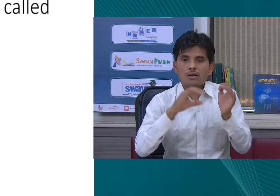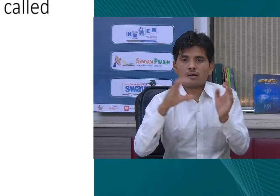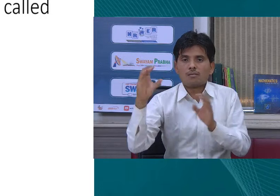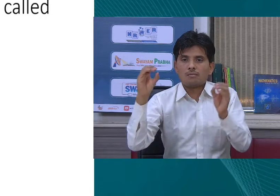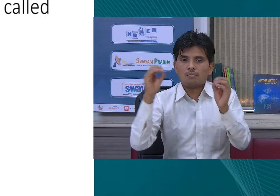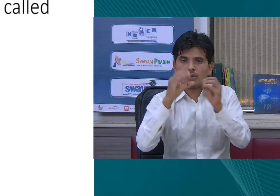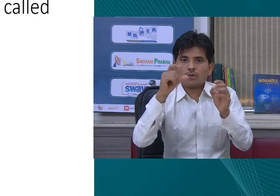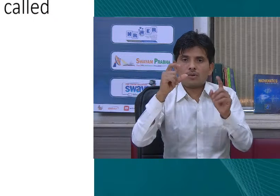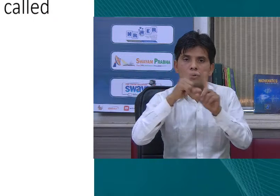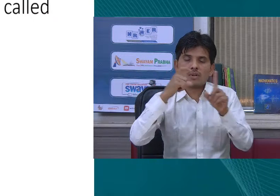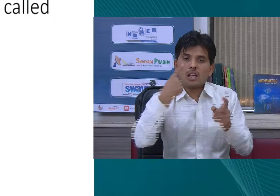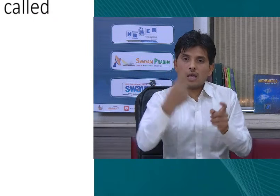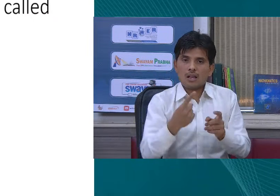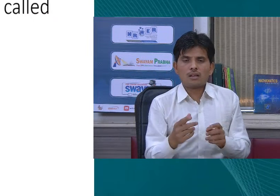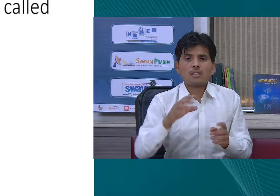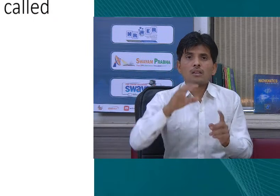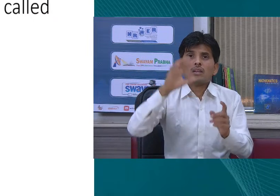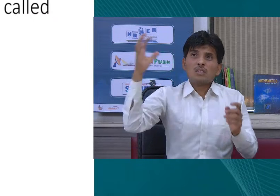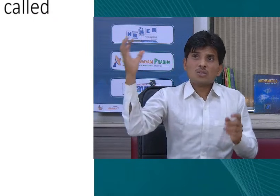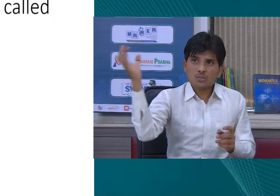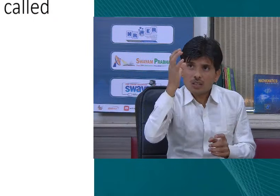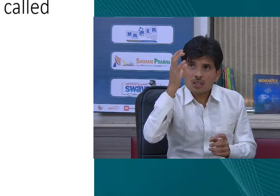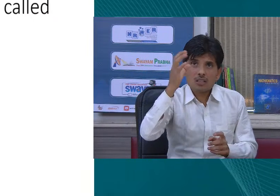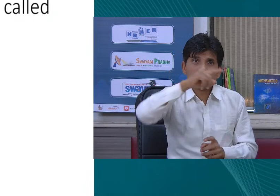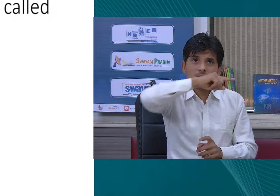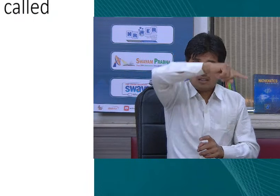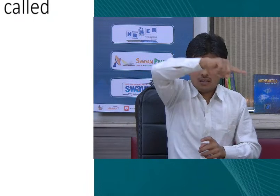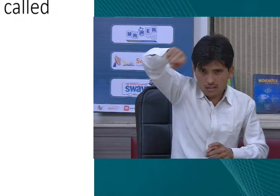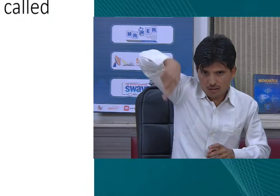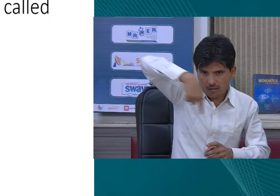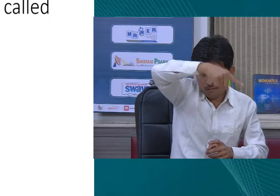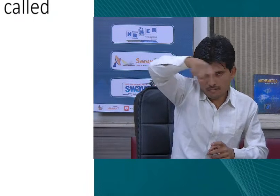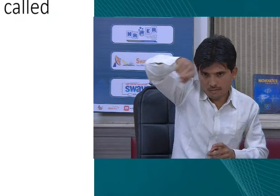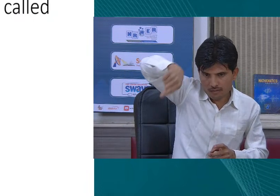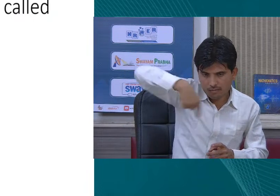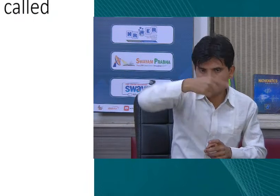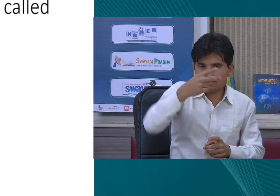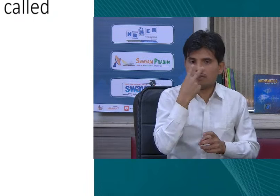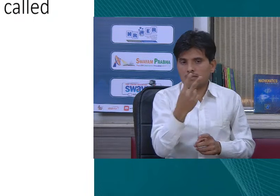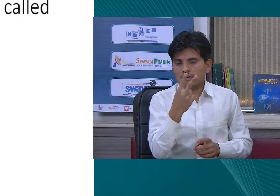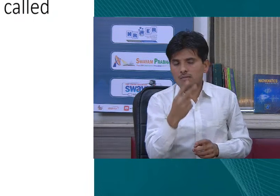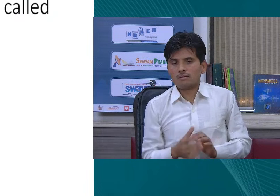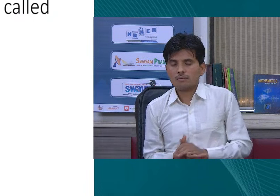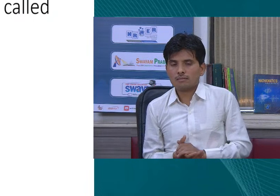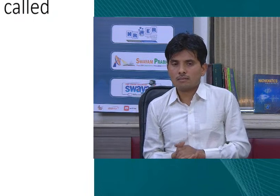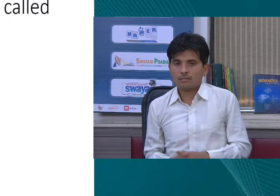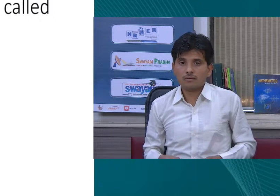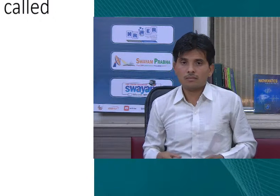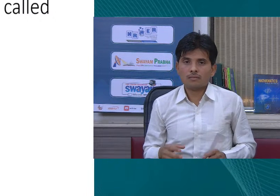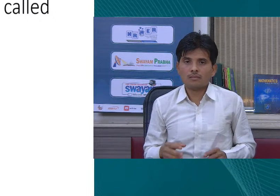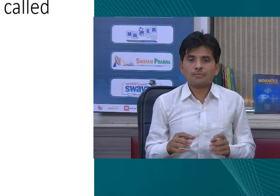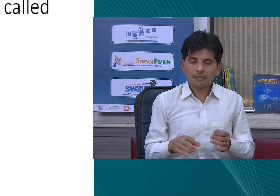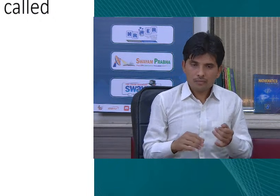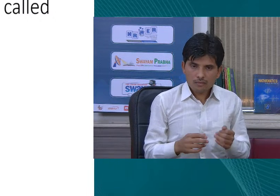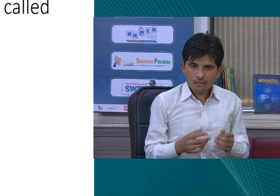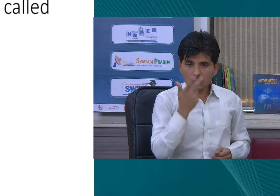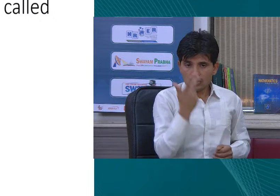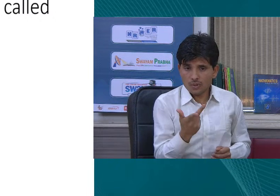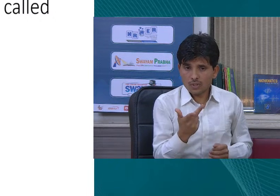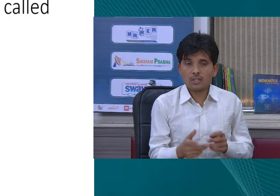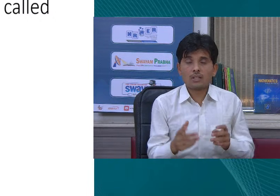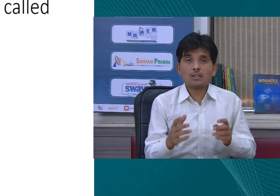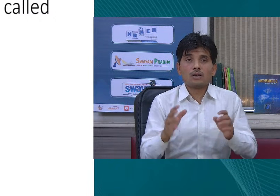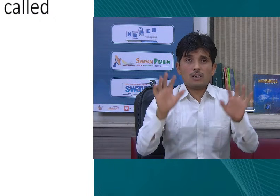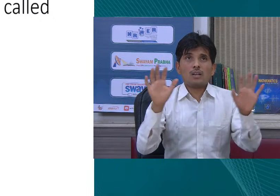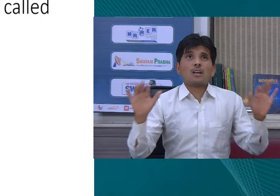बस ऐसे ही घूमते रहते हैं, ठीक है, वो इधर उधर जाते नहीं है, वो सन के, सूर्य के इर्द गिर्द घूमते रहते हैं.